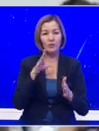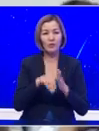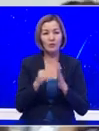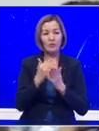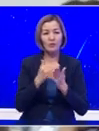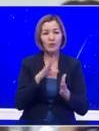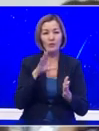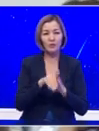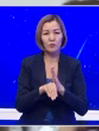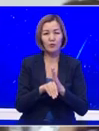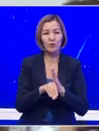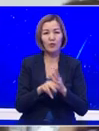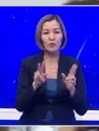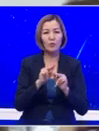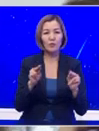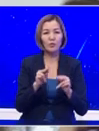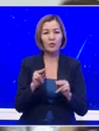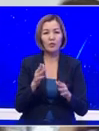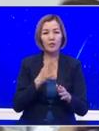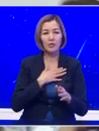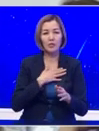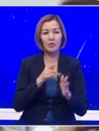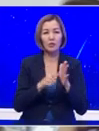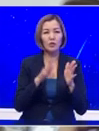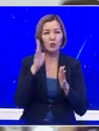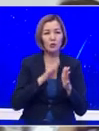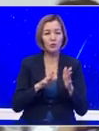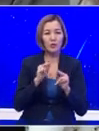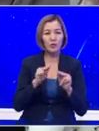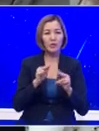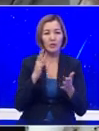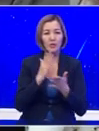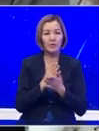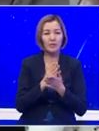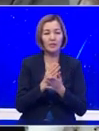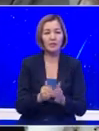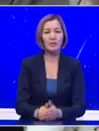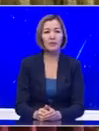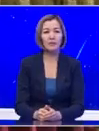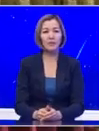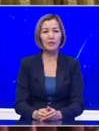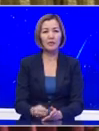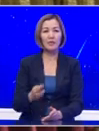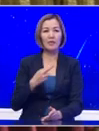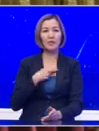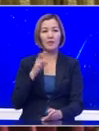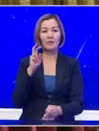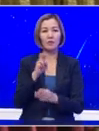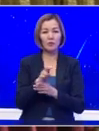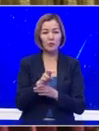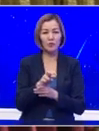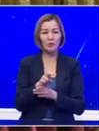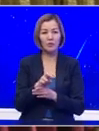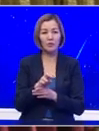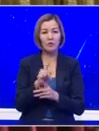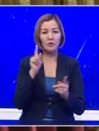базу. И среди учителей нашей области ЖТСУ тоже такие учителя яркие есть. Так. Я же вот пришел, спустился же к